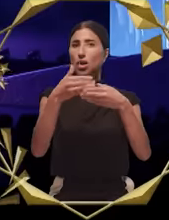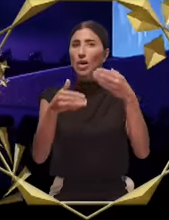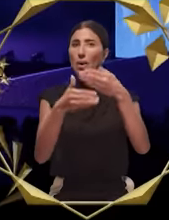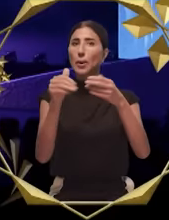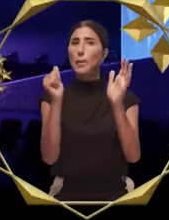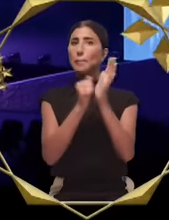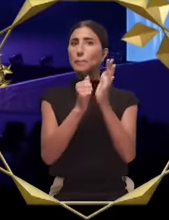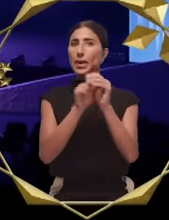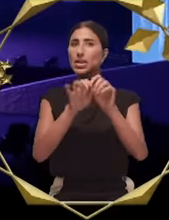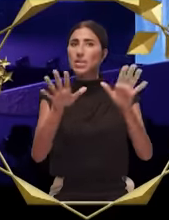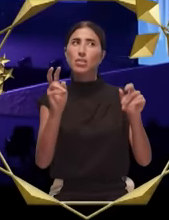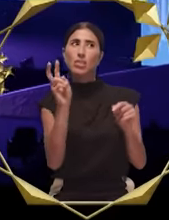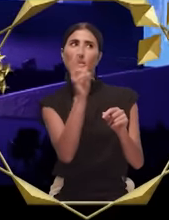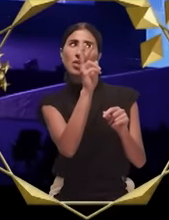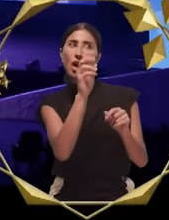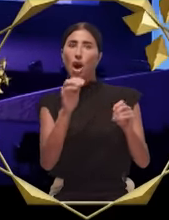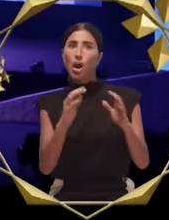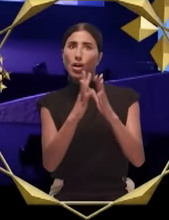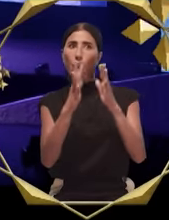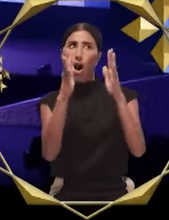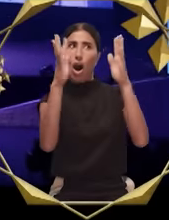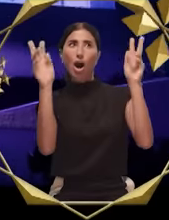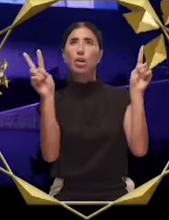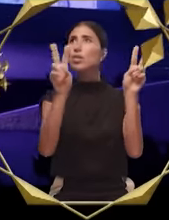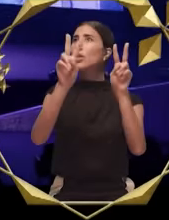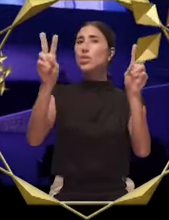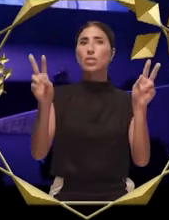سجن وعرة ومشاعل نار مستعرة